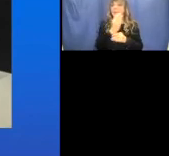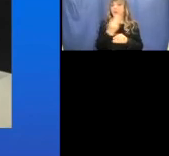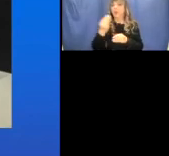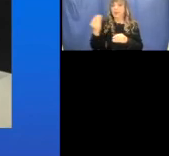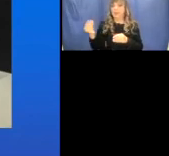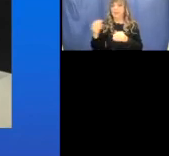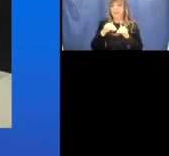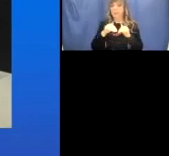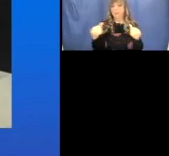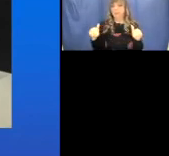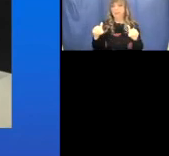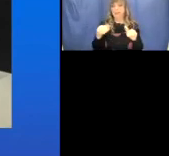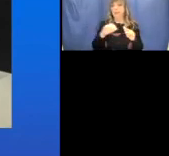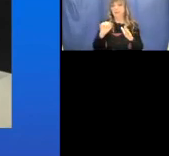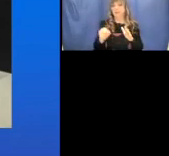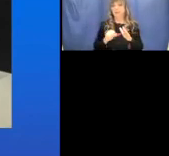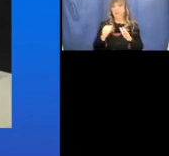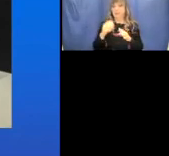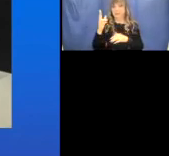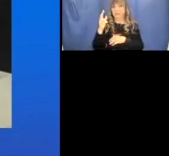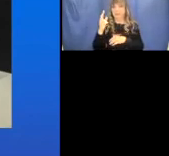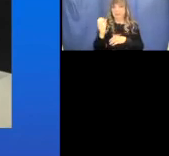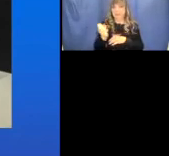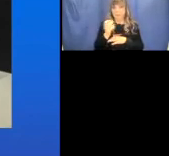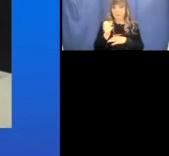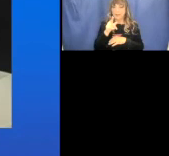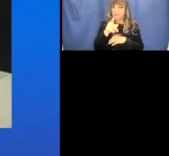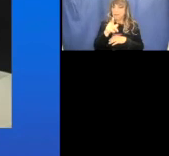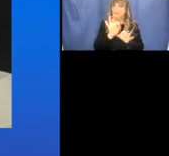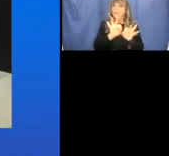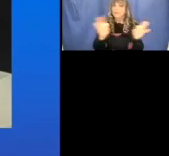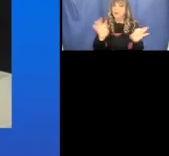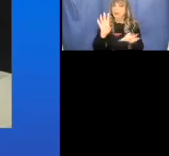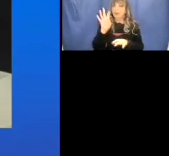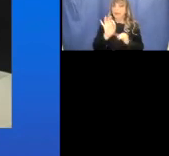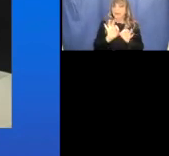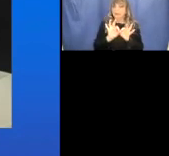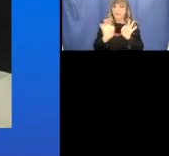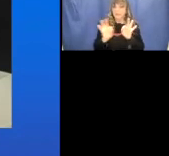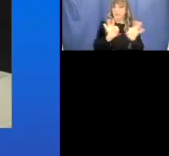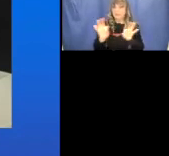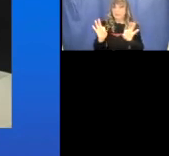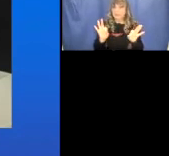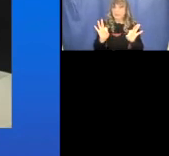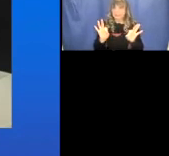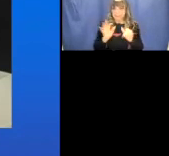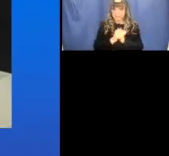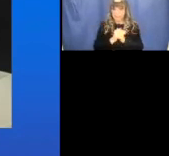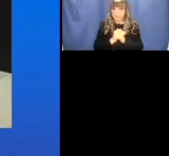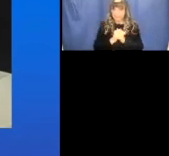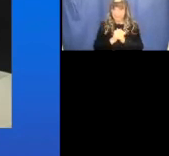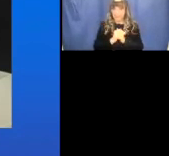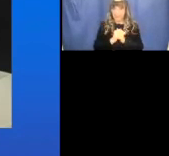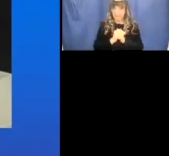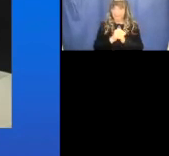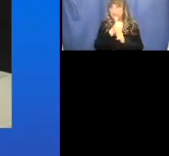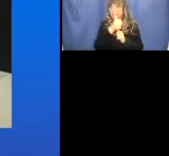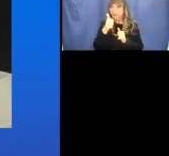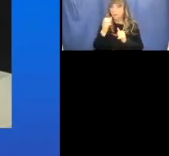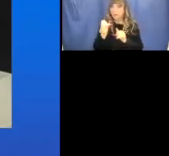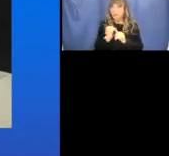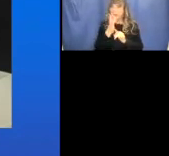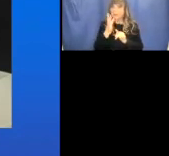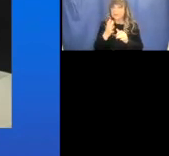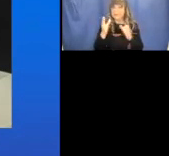qua e attorno a 40 cm questo è un unico cristallo di più di 40 centimetri di dimensioni un pezzo